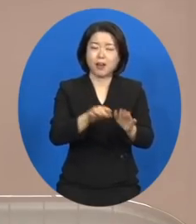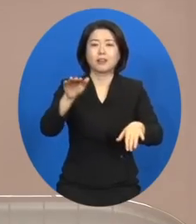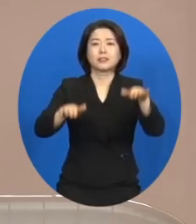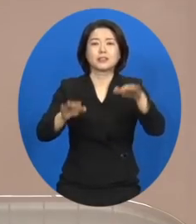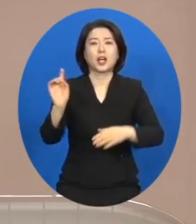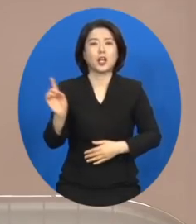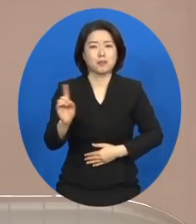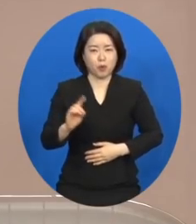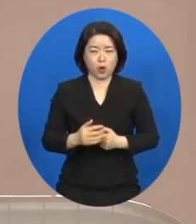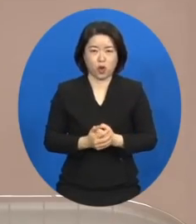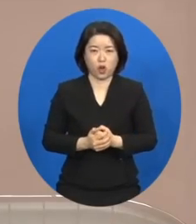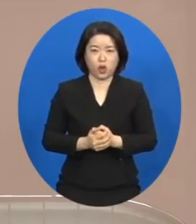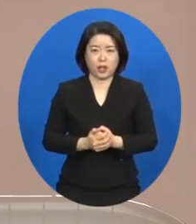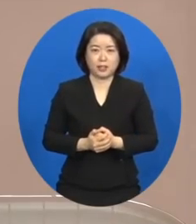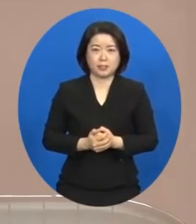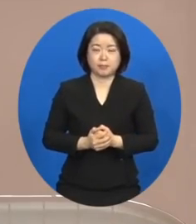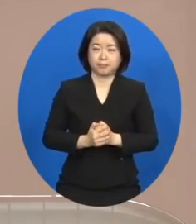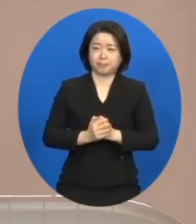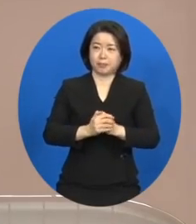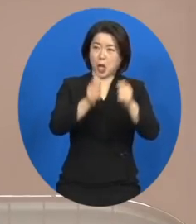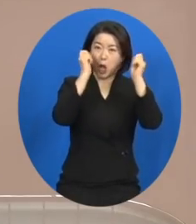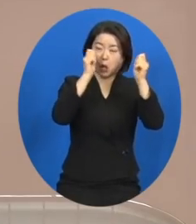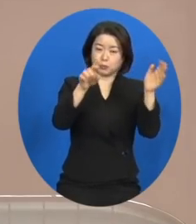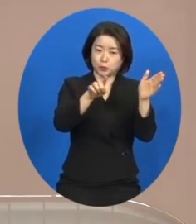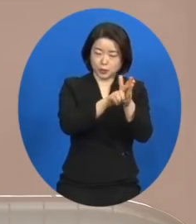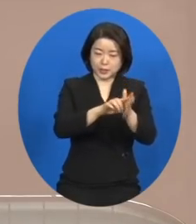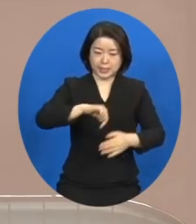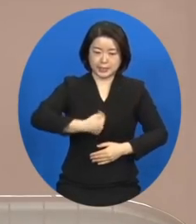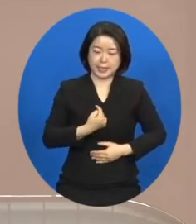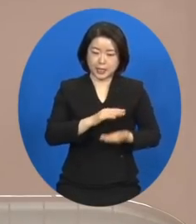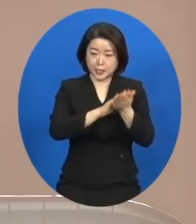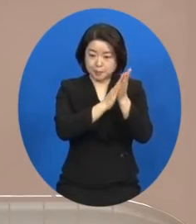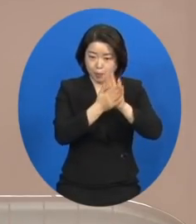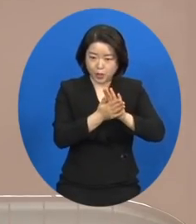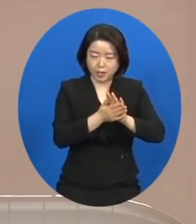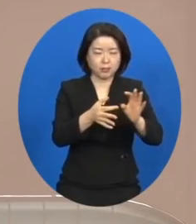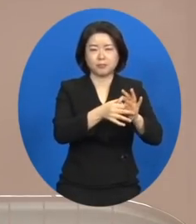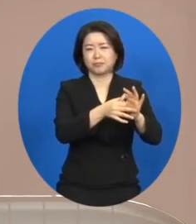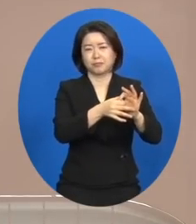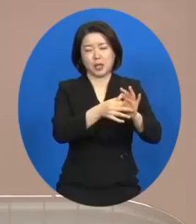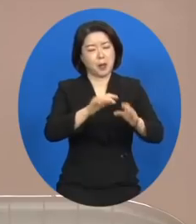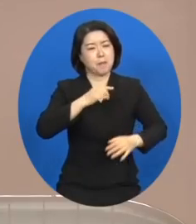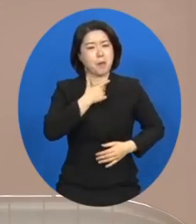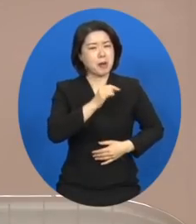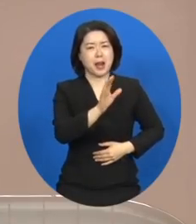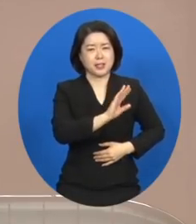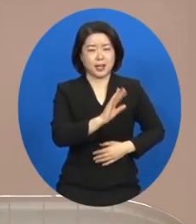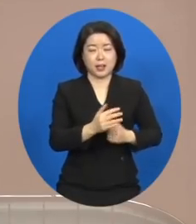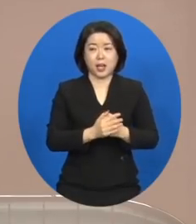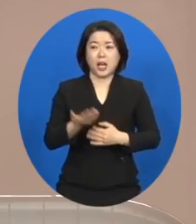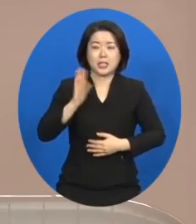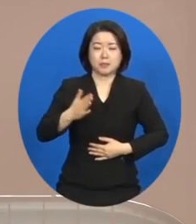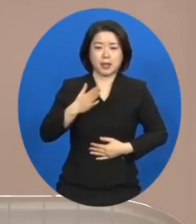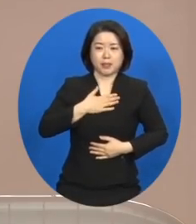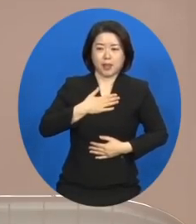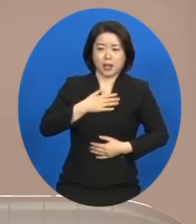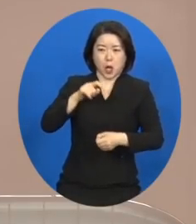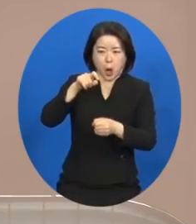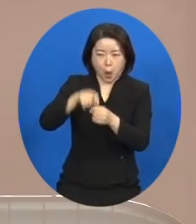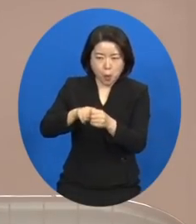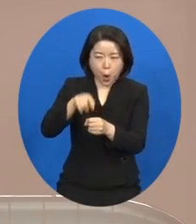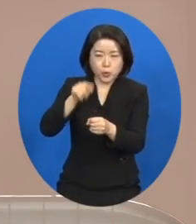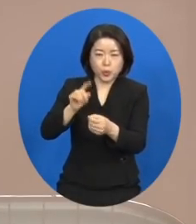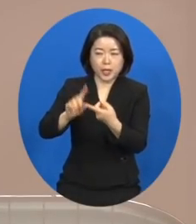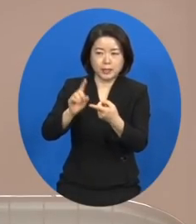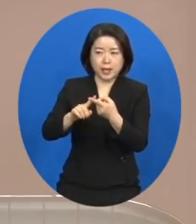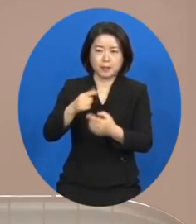무속신앙은 자신이 변하는 데에는 관심이 없습니다. 대신에 자신이 원하고 바라는 것을 얻는 데에 그 목표가